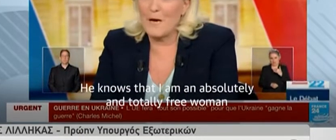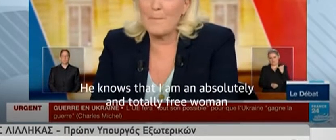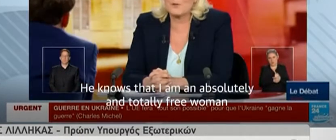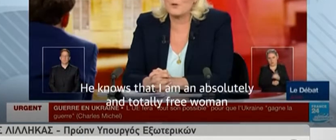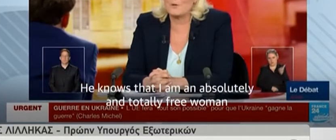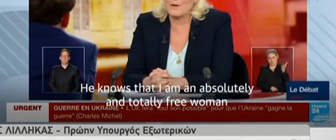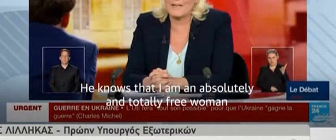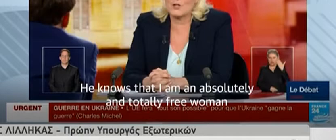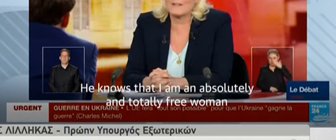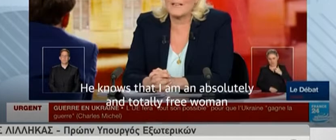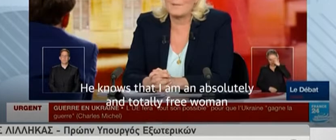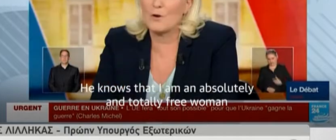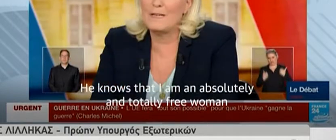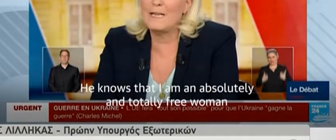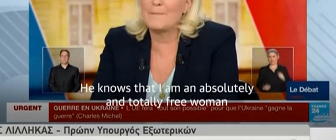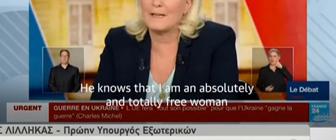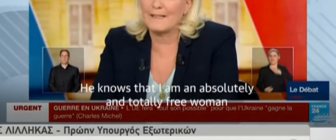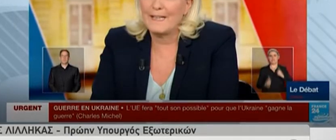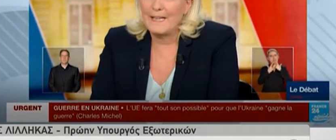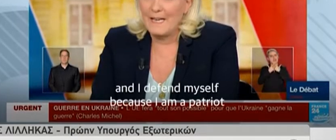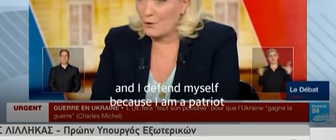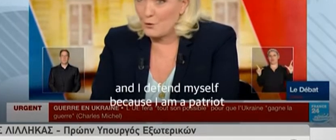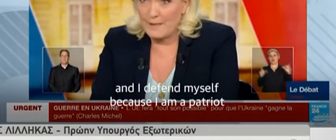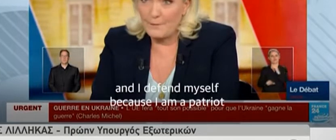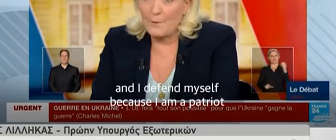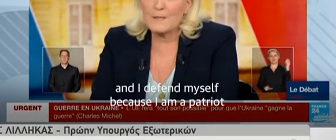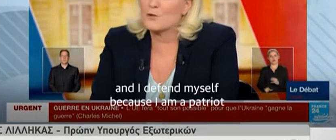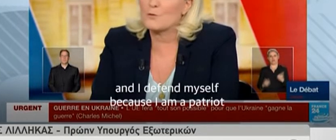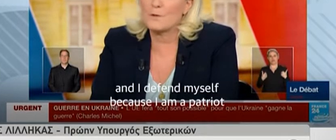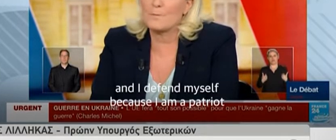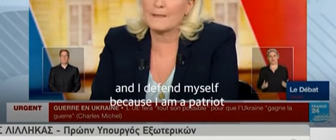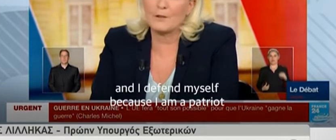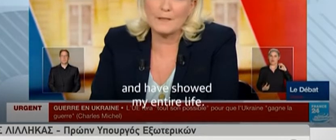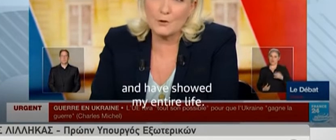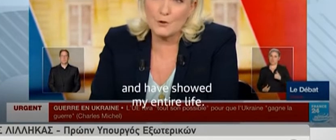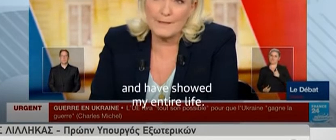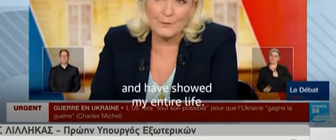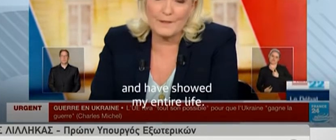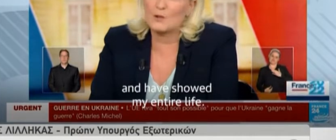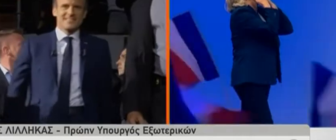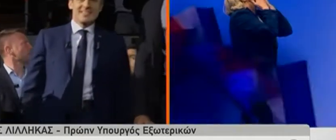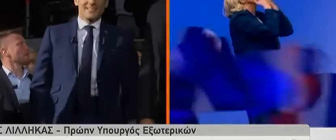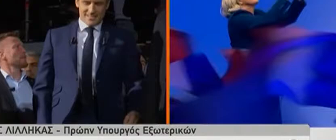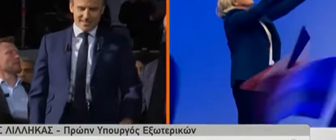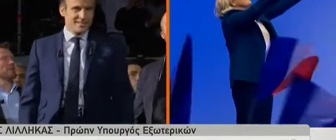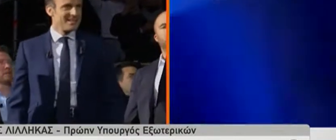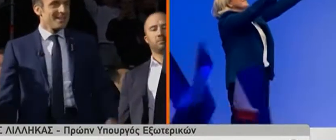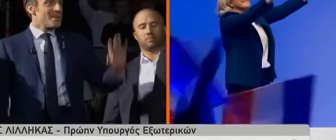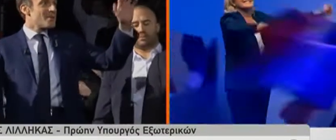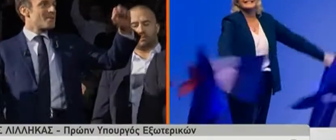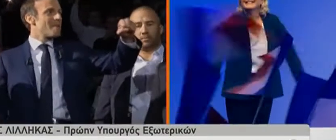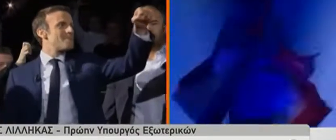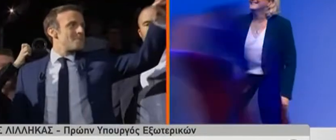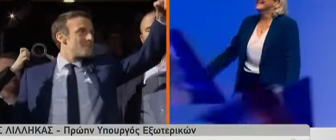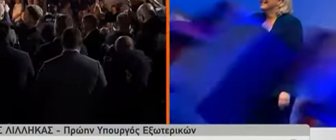Εάν είναι μικρό το ποσοστό που θα αντλήσει και υπάρξει αύξηση, σημαντική αύξηση της αποχής, ναι, ενδεχόμενο να δούμε μικρή αύξηση. Δεν